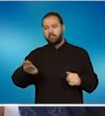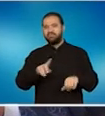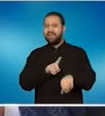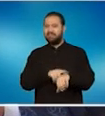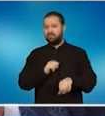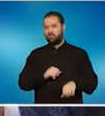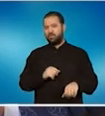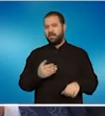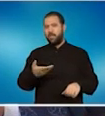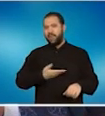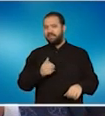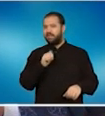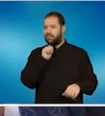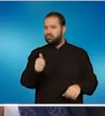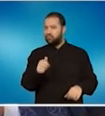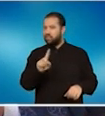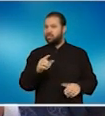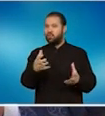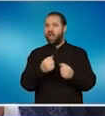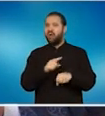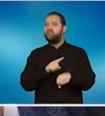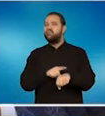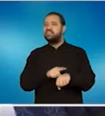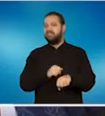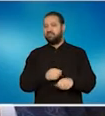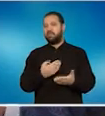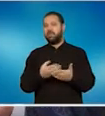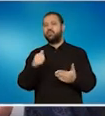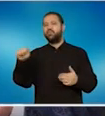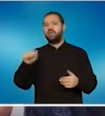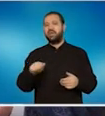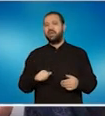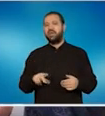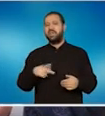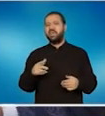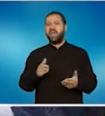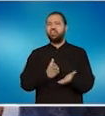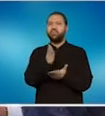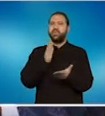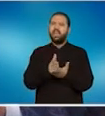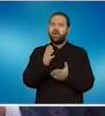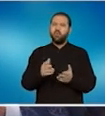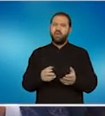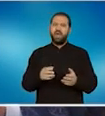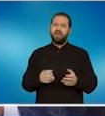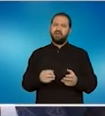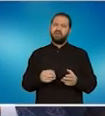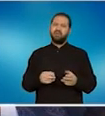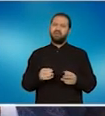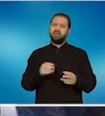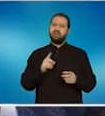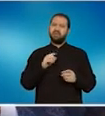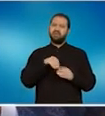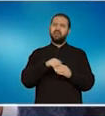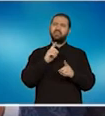de timp. Părintele niciodată n-a avut timp pentru că era în permanență asaltat.